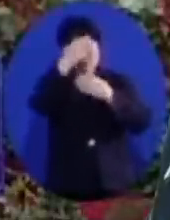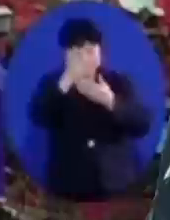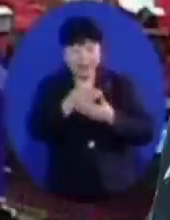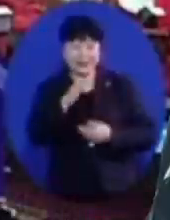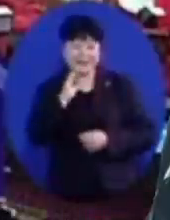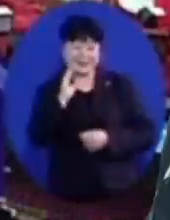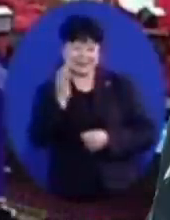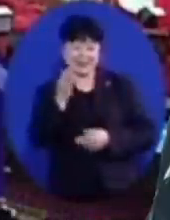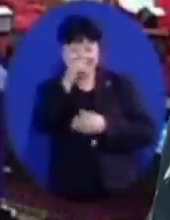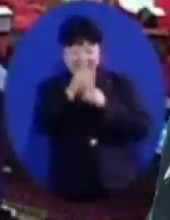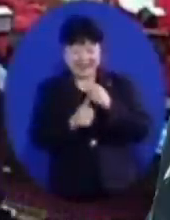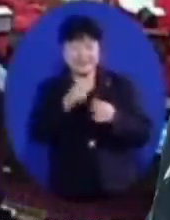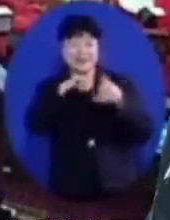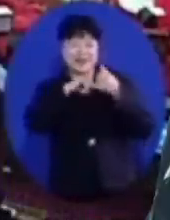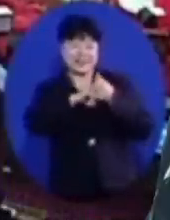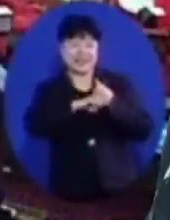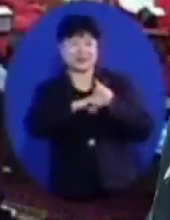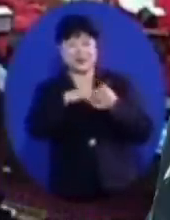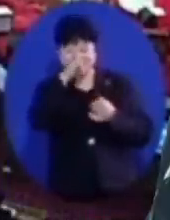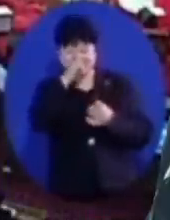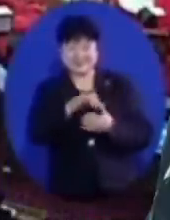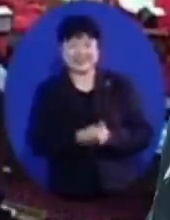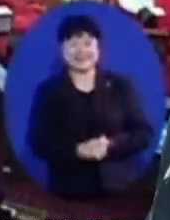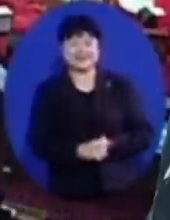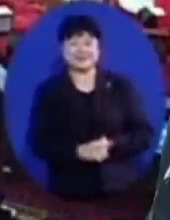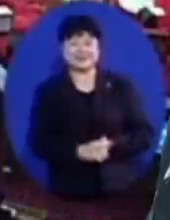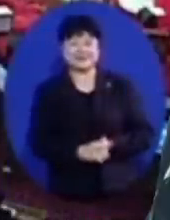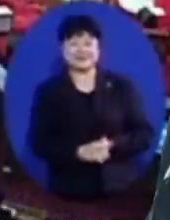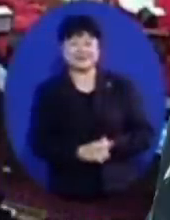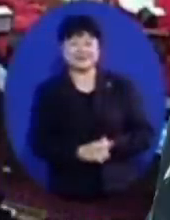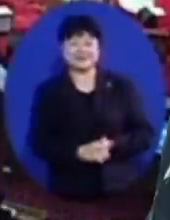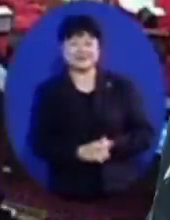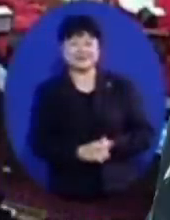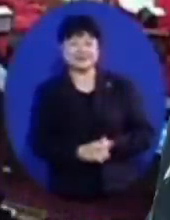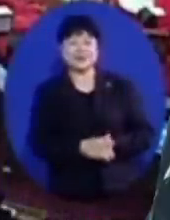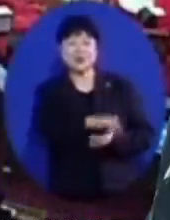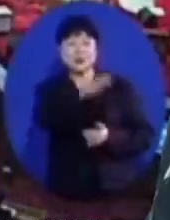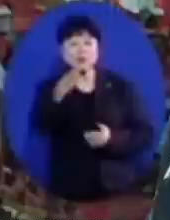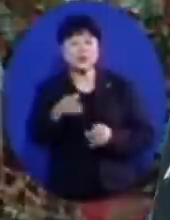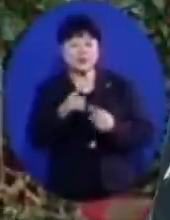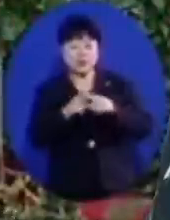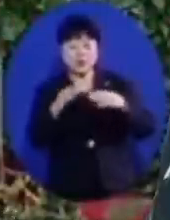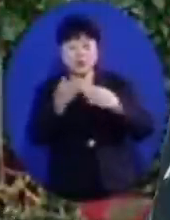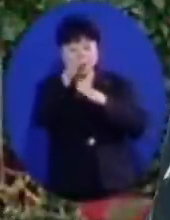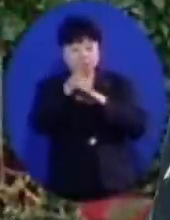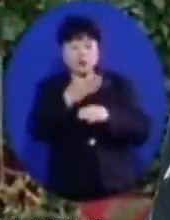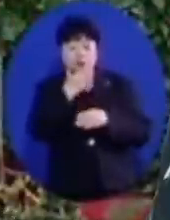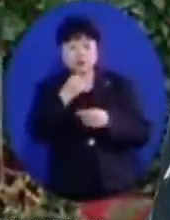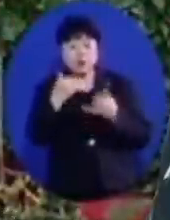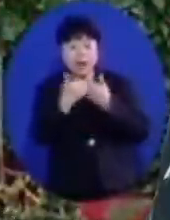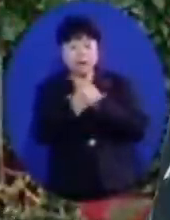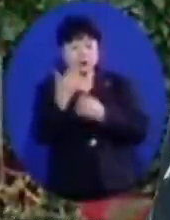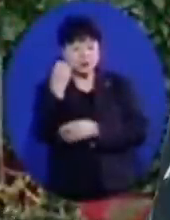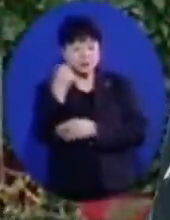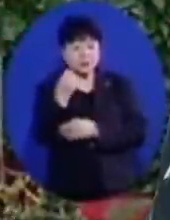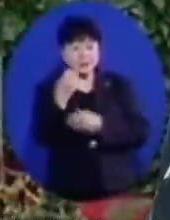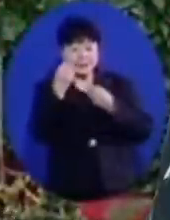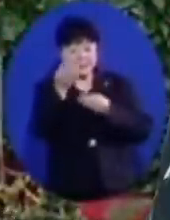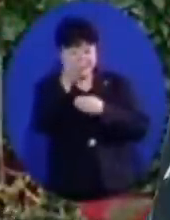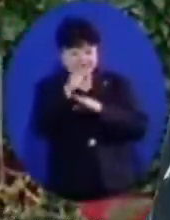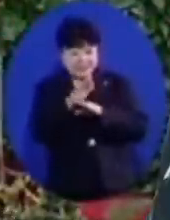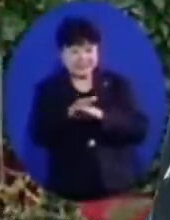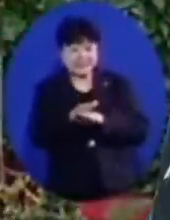받으리라는 하나님의 약속을 가지고 있는 것입니다 우리 교회 순복음 가족 신문에 새신자 코너가